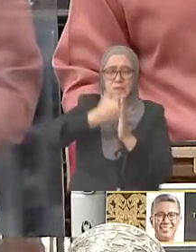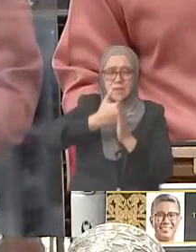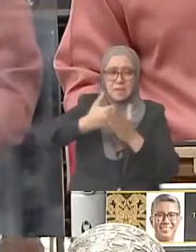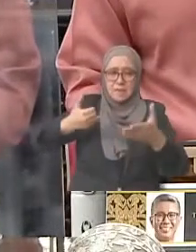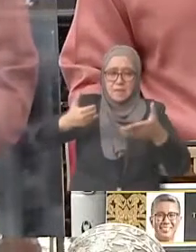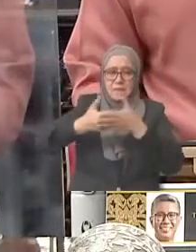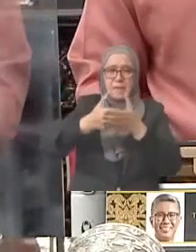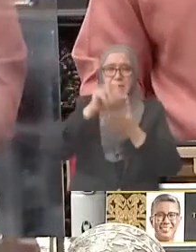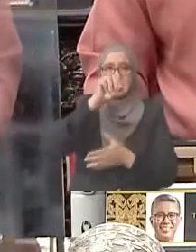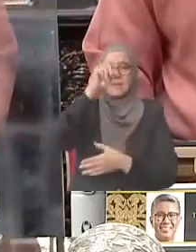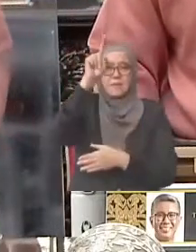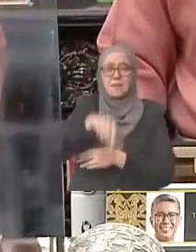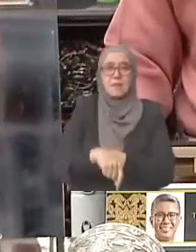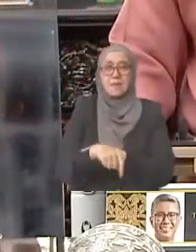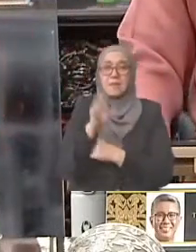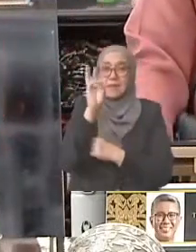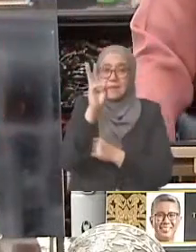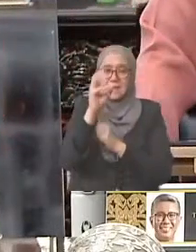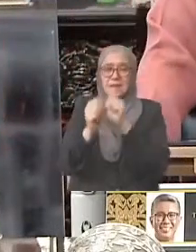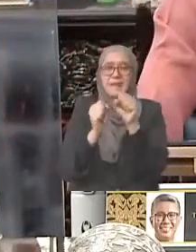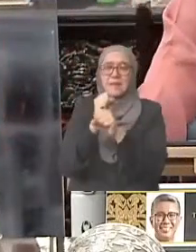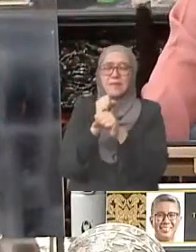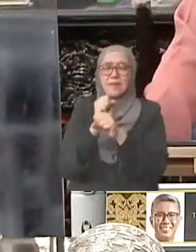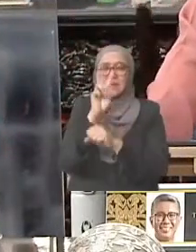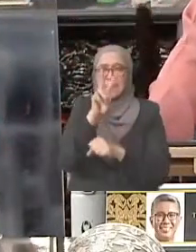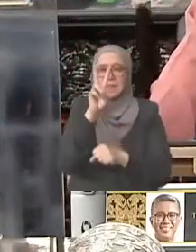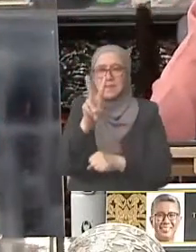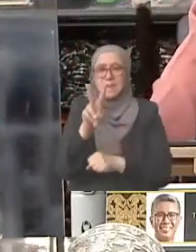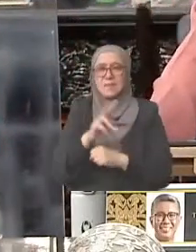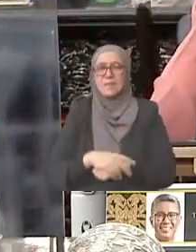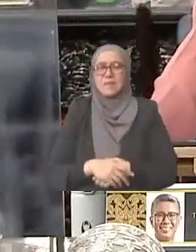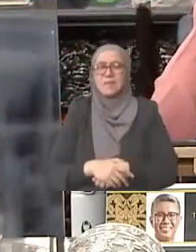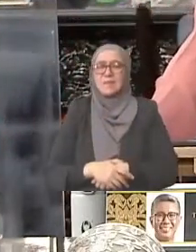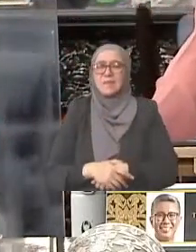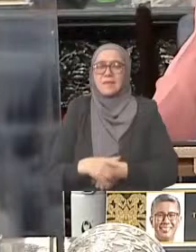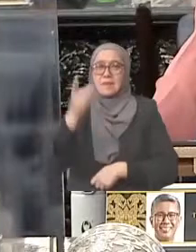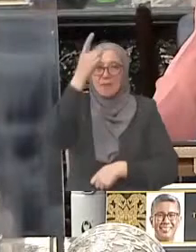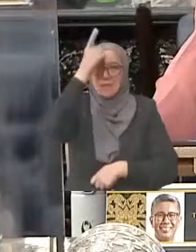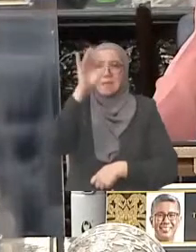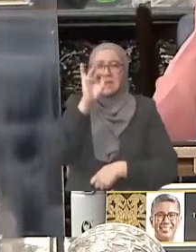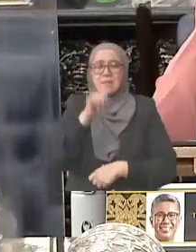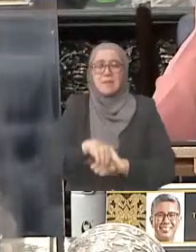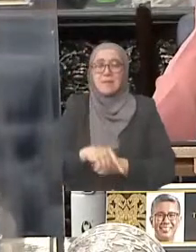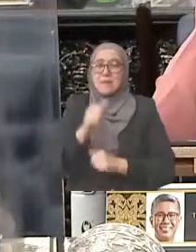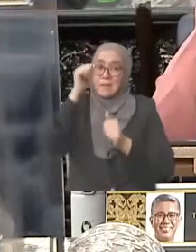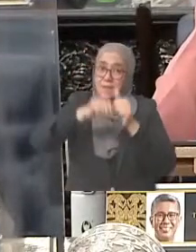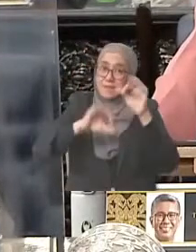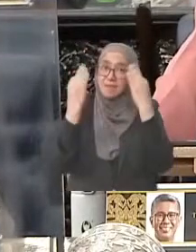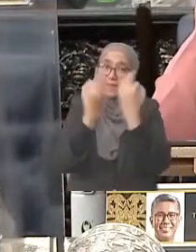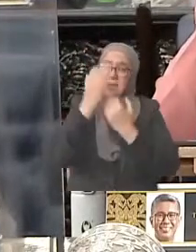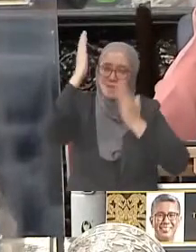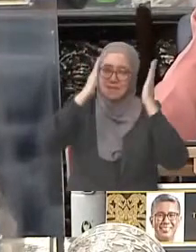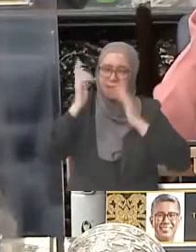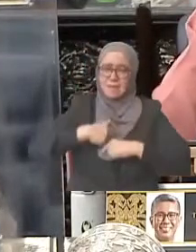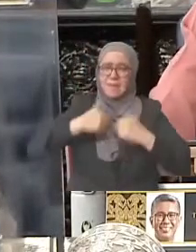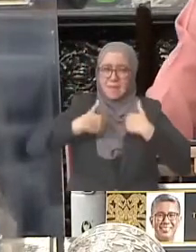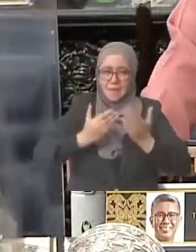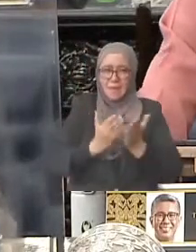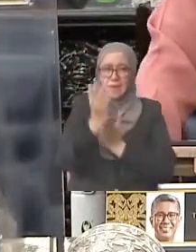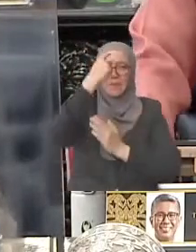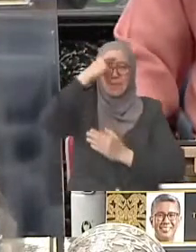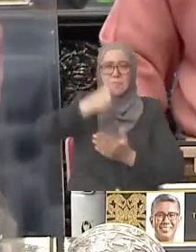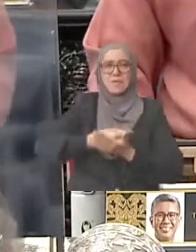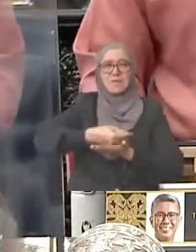2012 yang satu ini betul setiap daripada keluarga Malaysia berhak memiliki rumah kediaman sebagai keperluan kehidupan